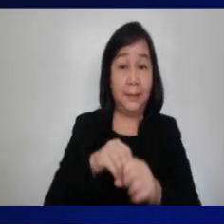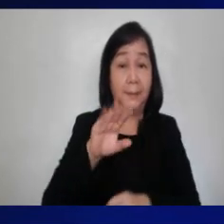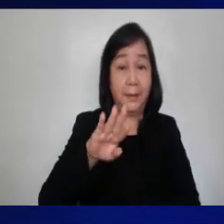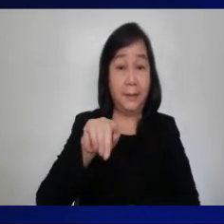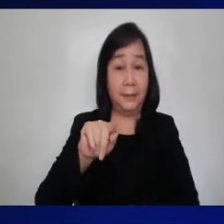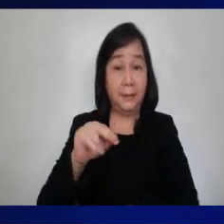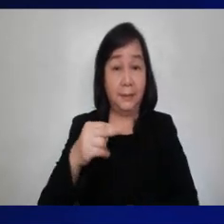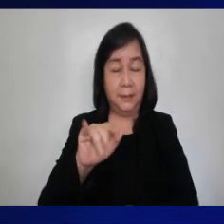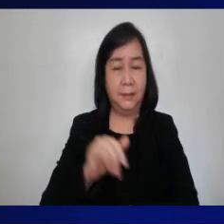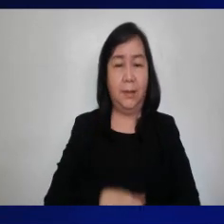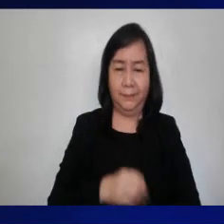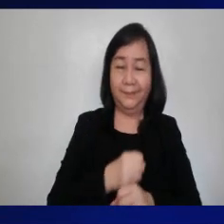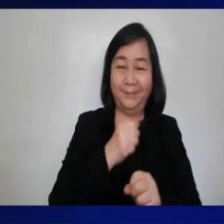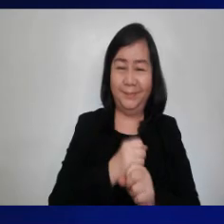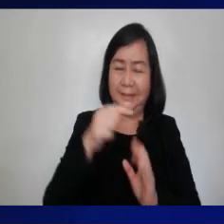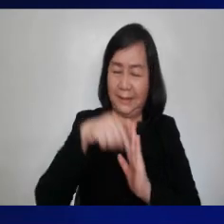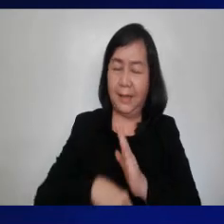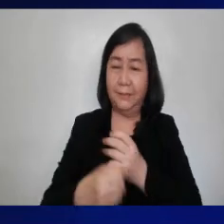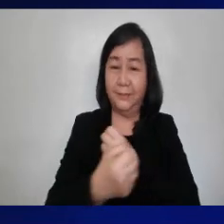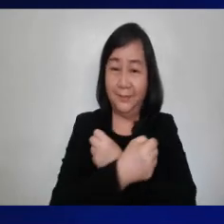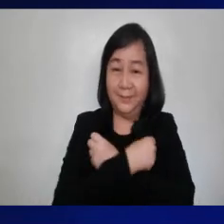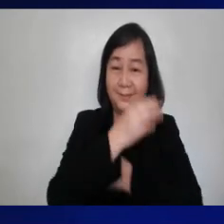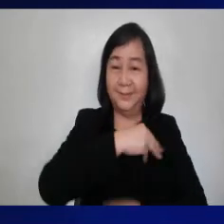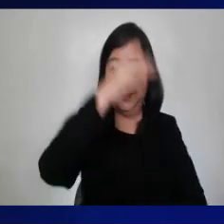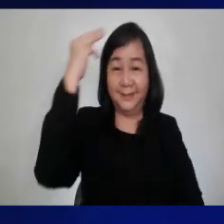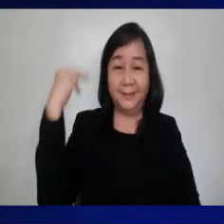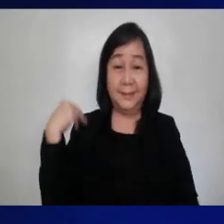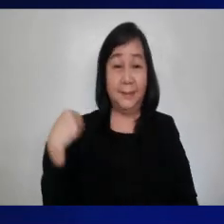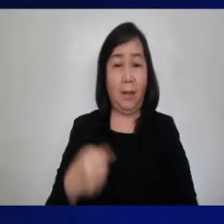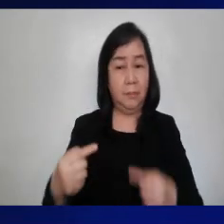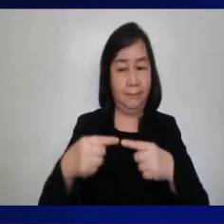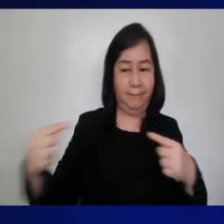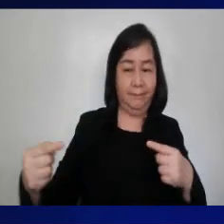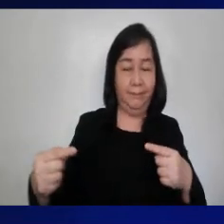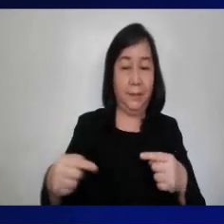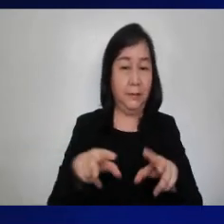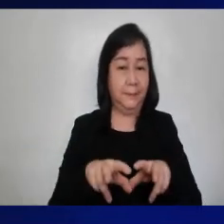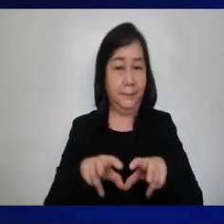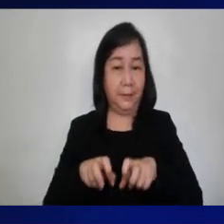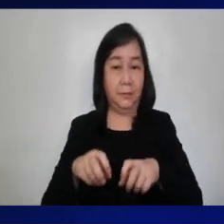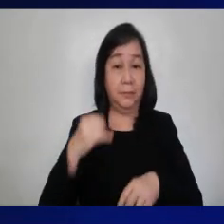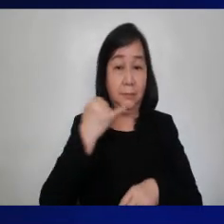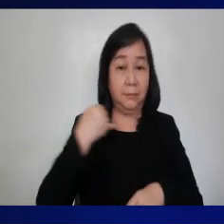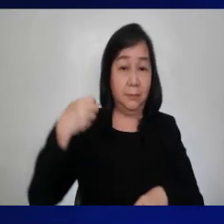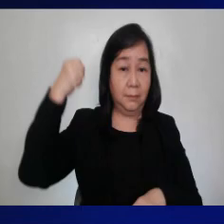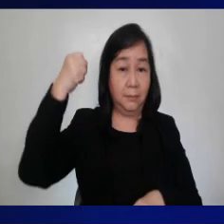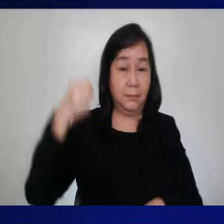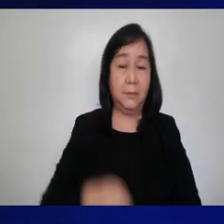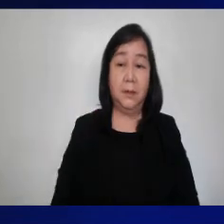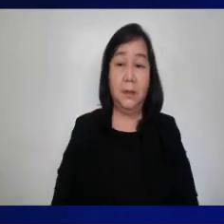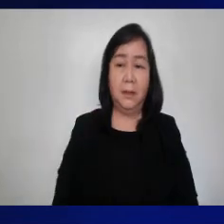sa Betania, isang gawa ng matinding pag-ibig ni Maria na taliwas sa kasakiman ni